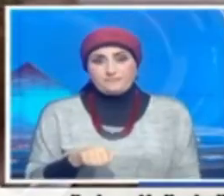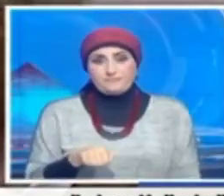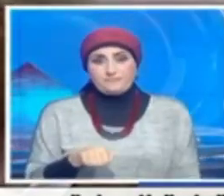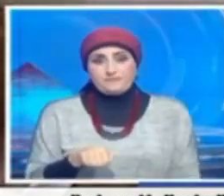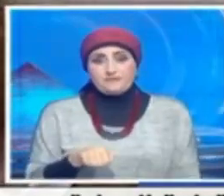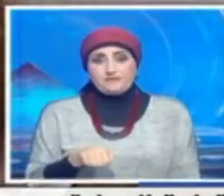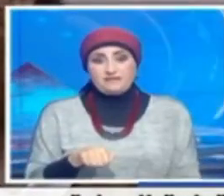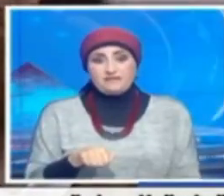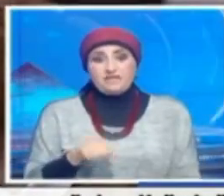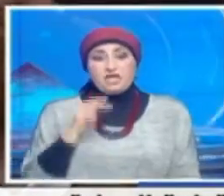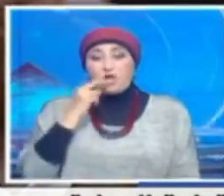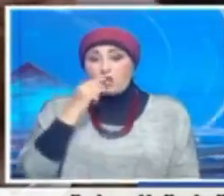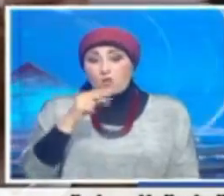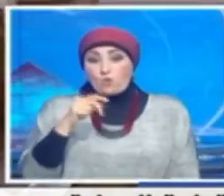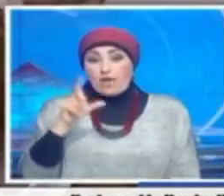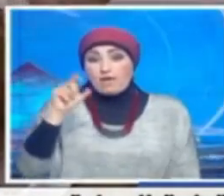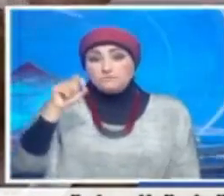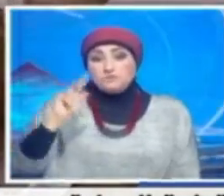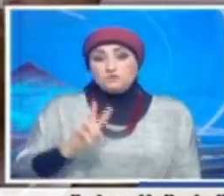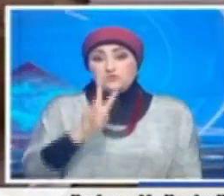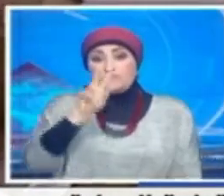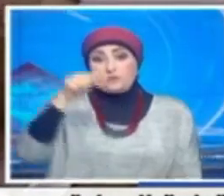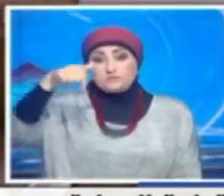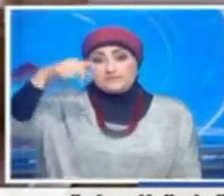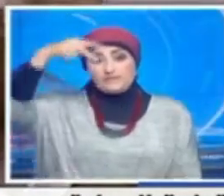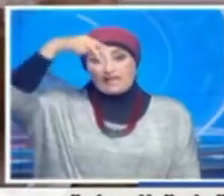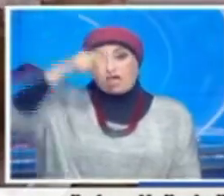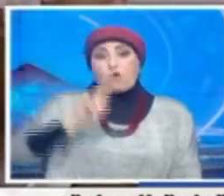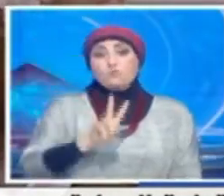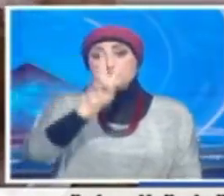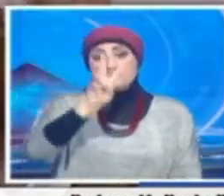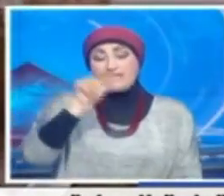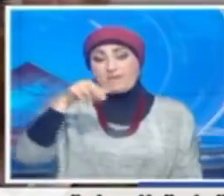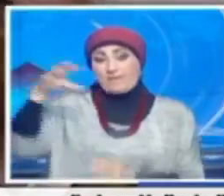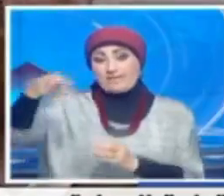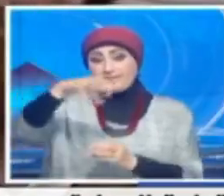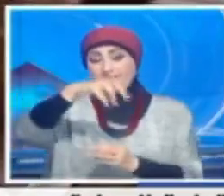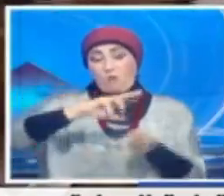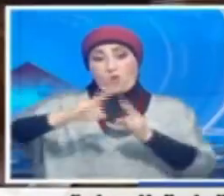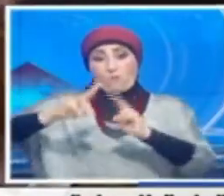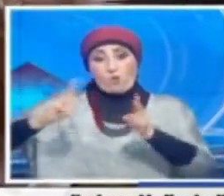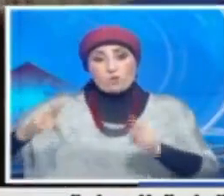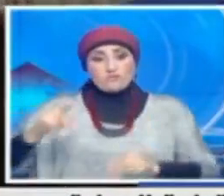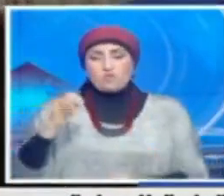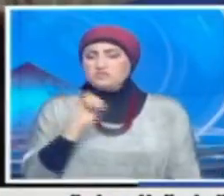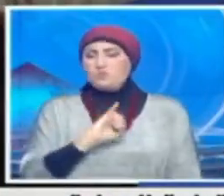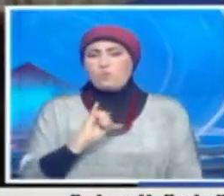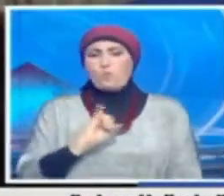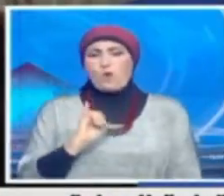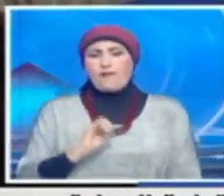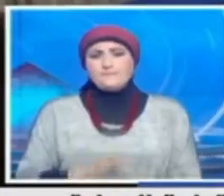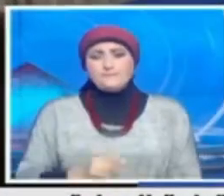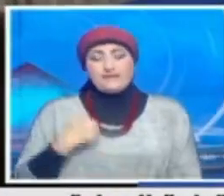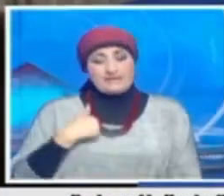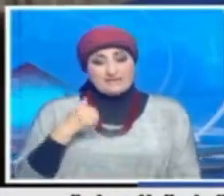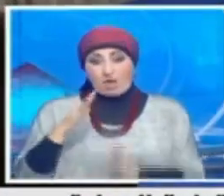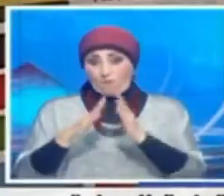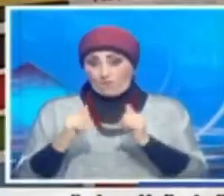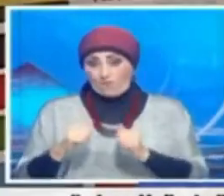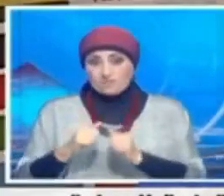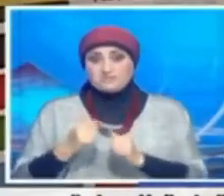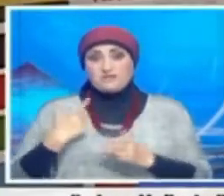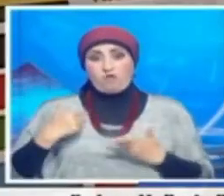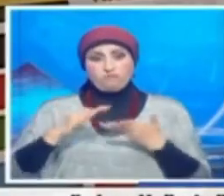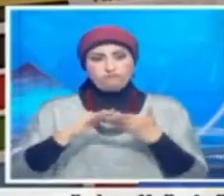لدينا ما يقارب 75 أو 76 دولة، وهذا أمر رائع ومتميز لهذه السنة. تسعى مصر لتعزيز دورها في